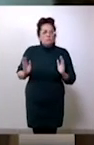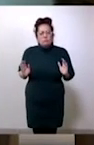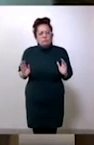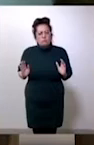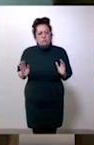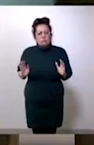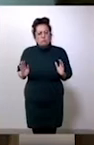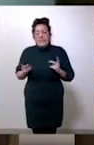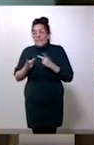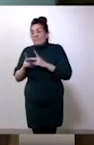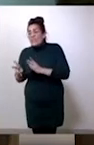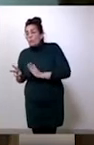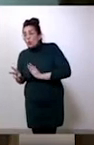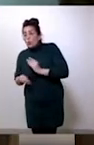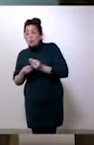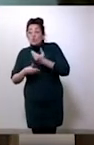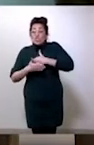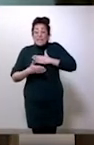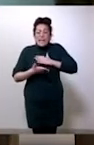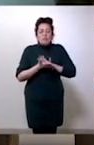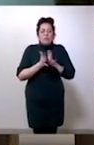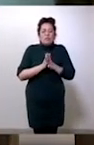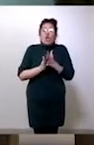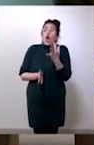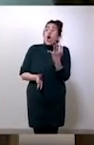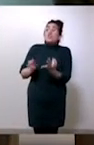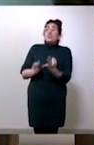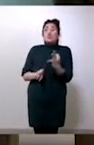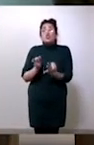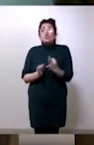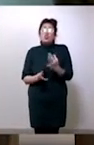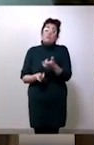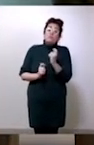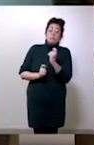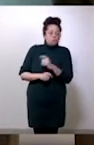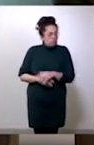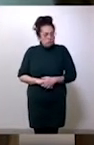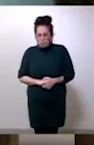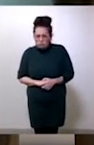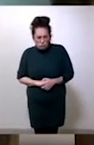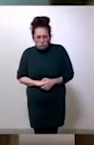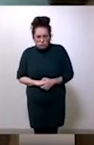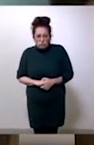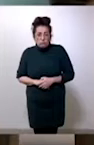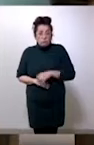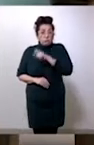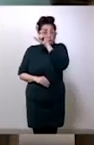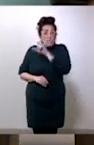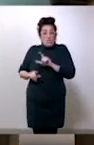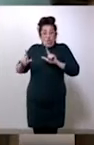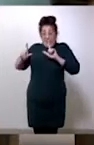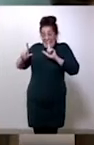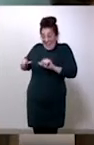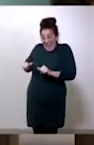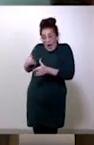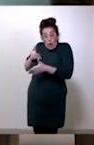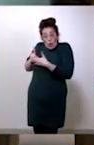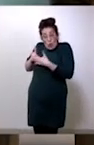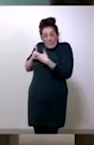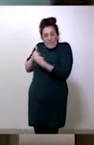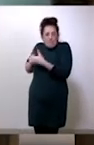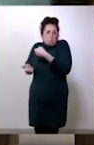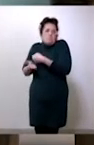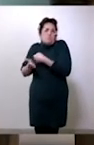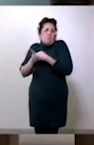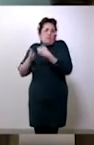qu'un sans-papier devrait avoir des papiers. On est là simplement pour dire que les personnes sont sur notre territoire effectivement et que nous devons les accueillir dignement